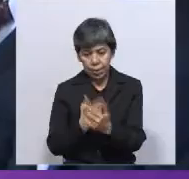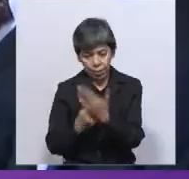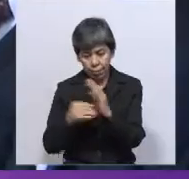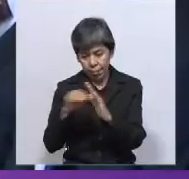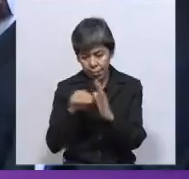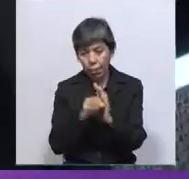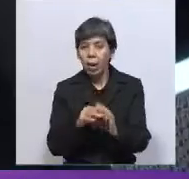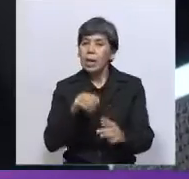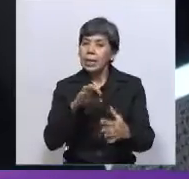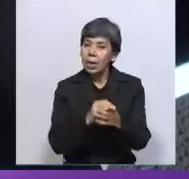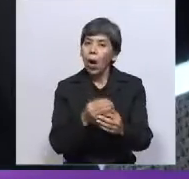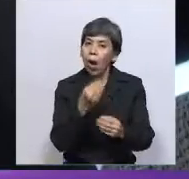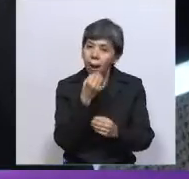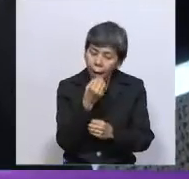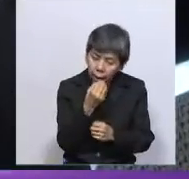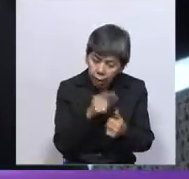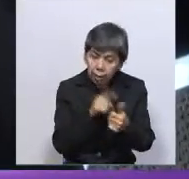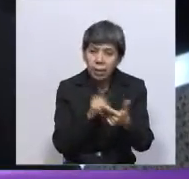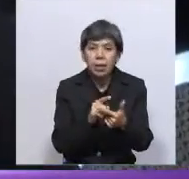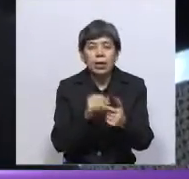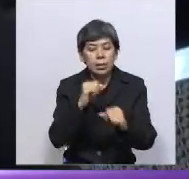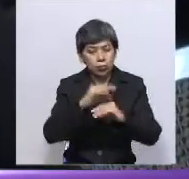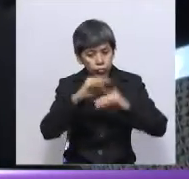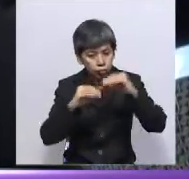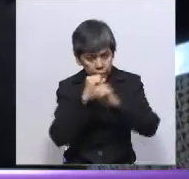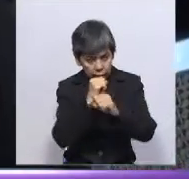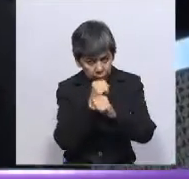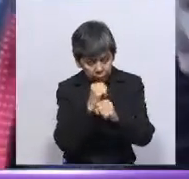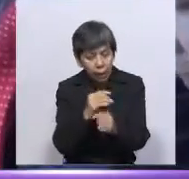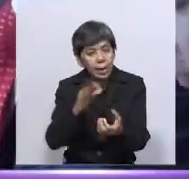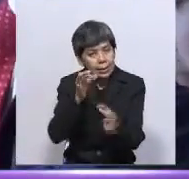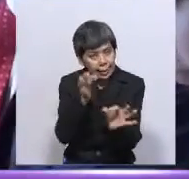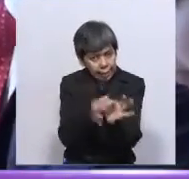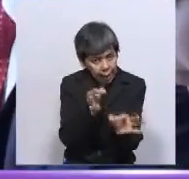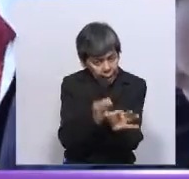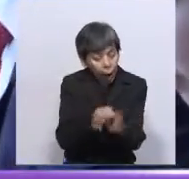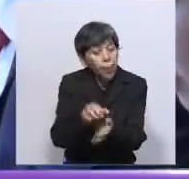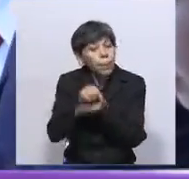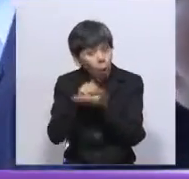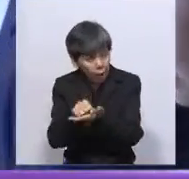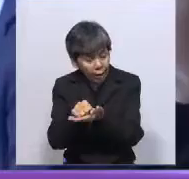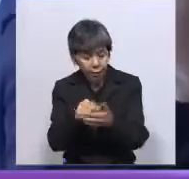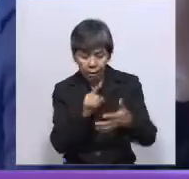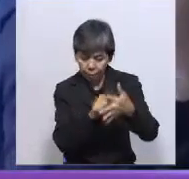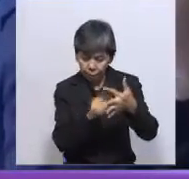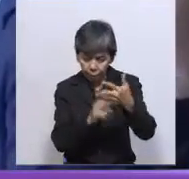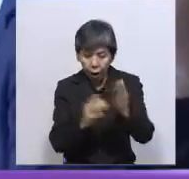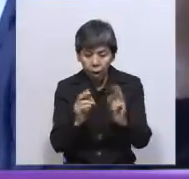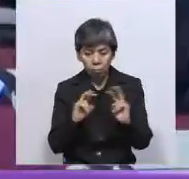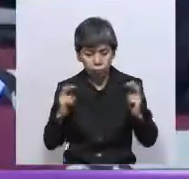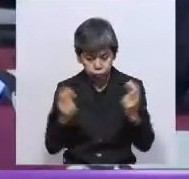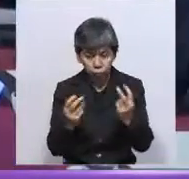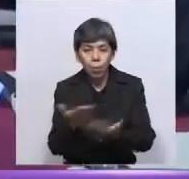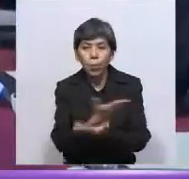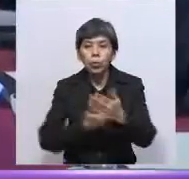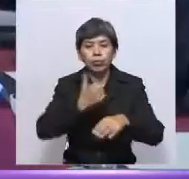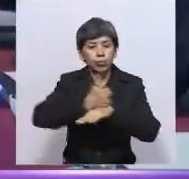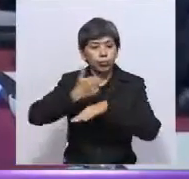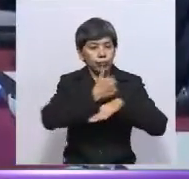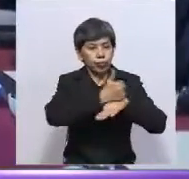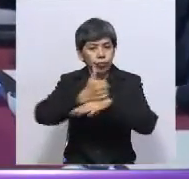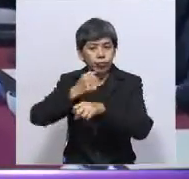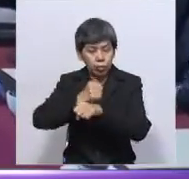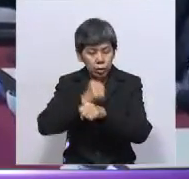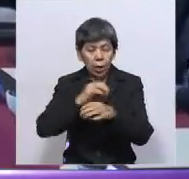กอบด้วยนักธุรกิจด้านอาหารการก่อสร้างการธนาคารและภาคบริการที่เข้าร่วมการประชุม CEO Forum